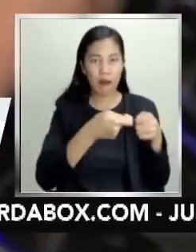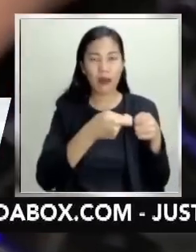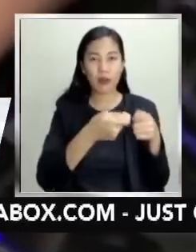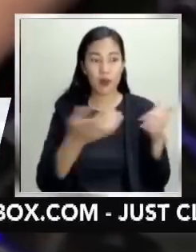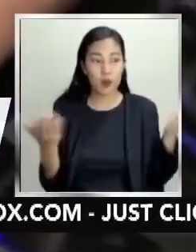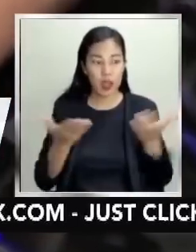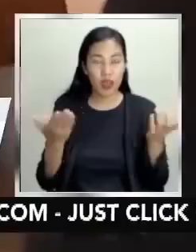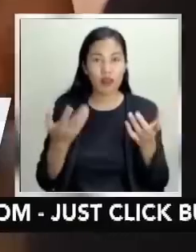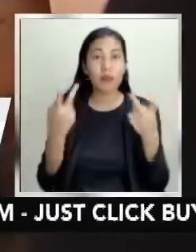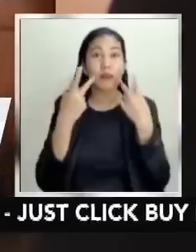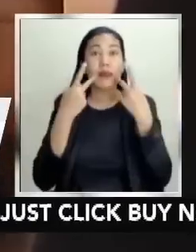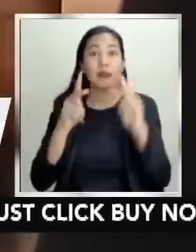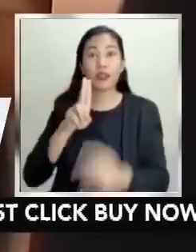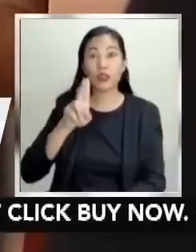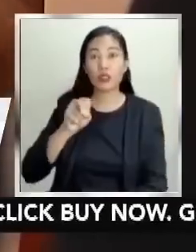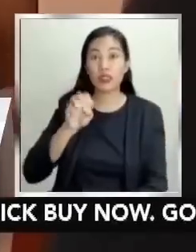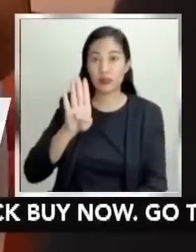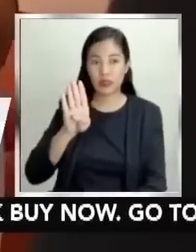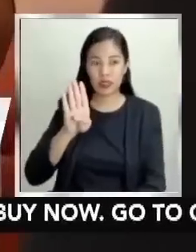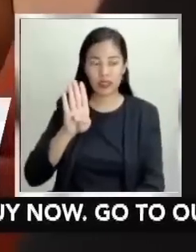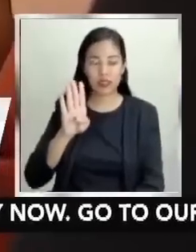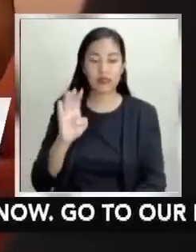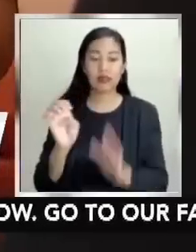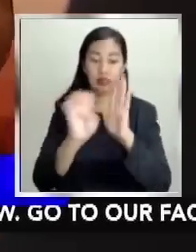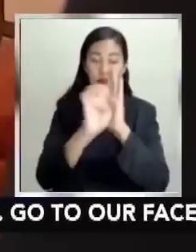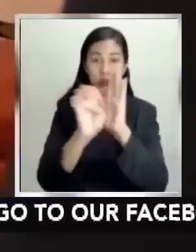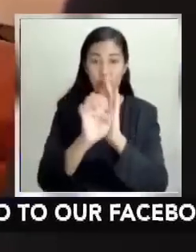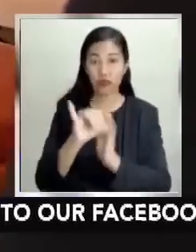USB ports. So halimbawa, gusto mo mag-charge,